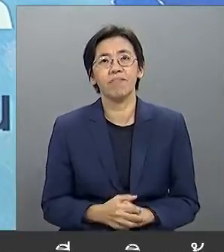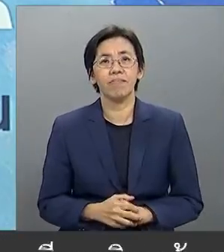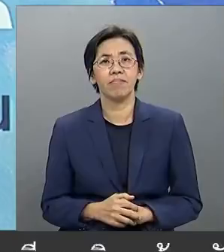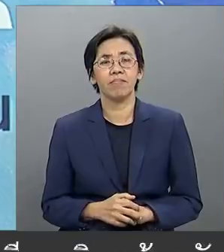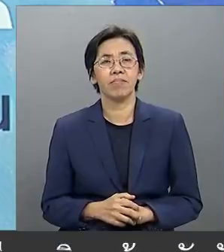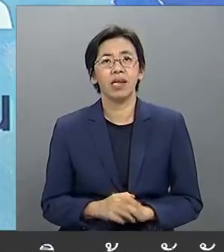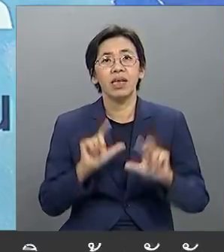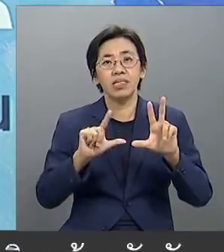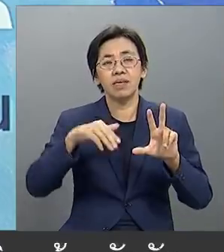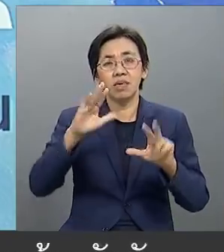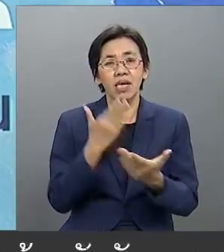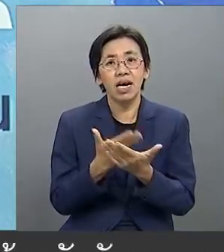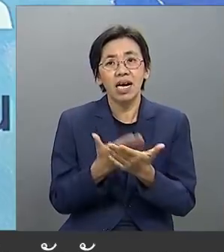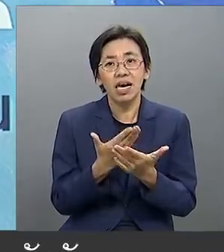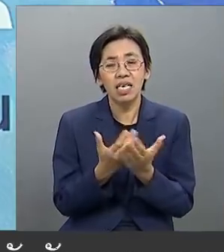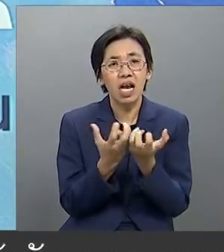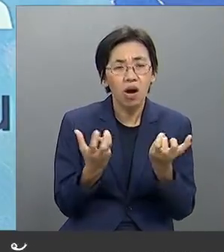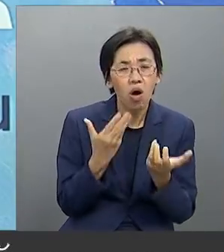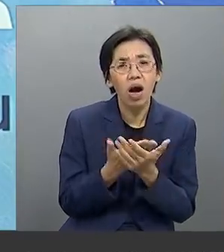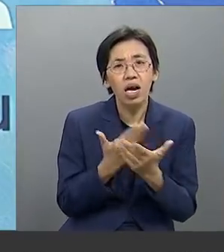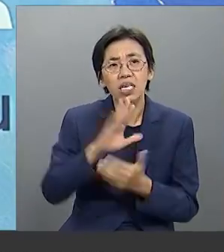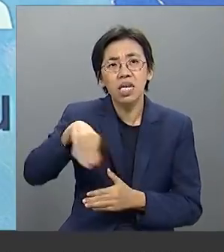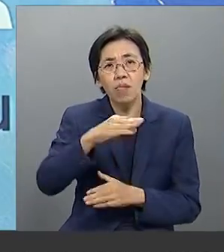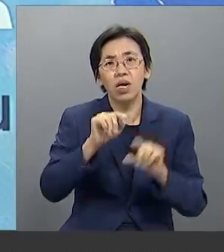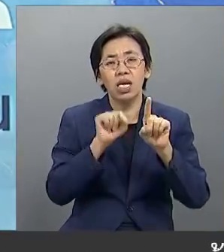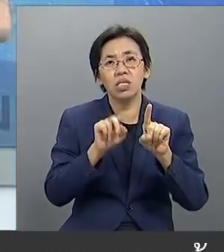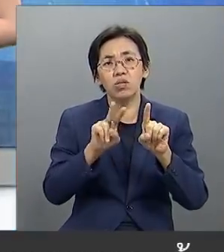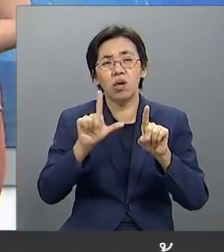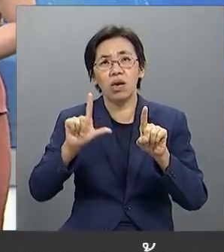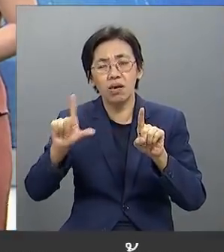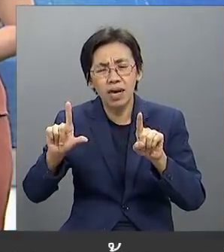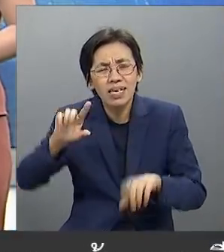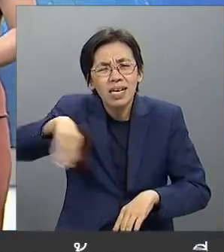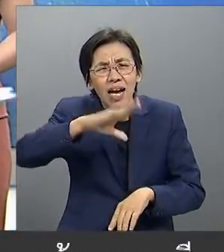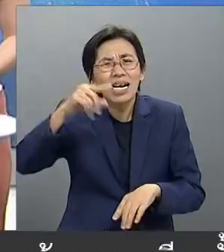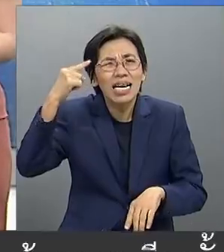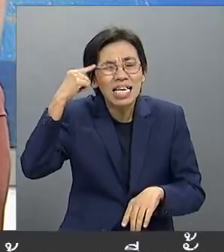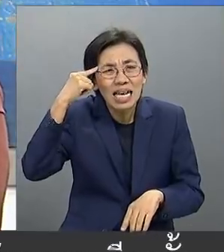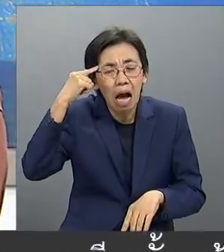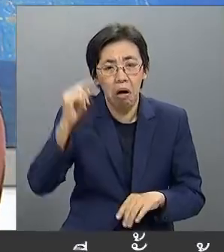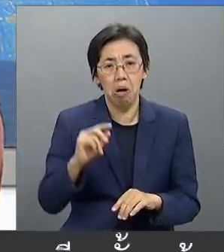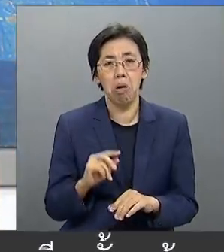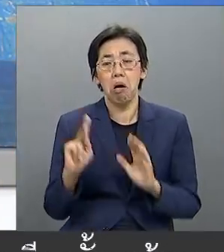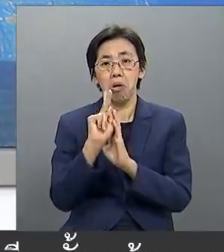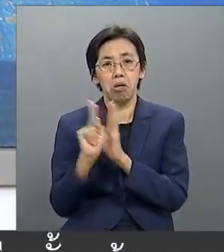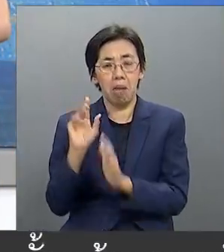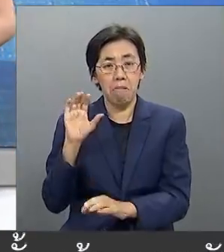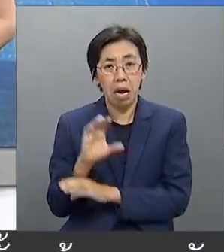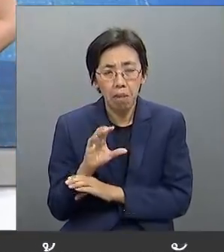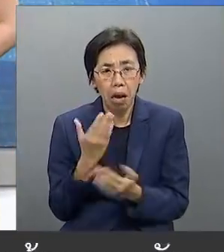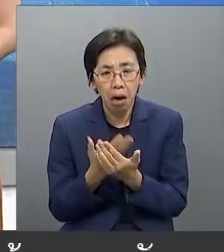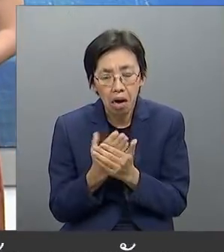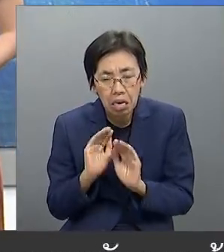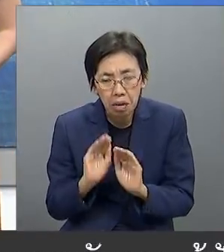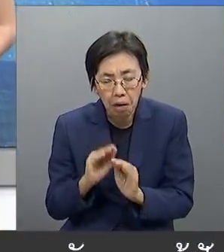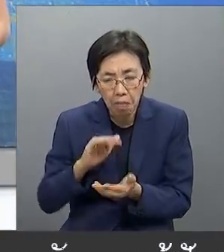มูลค่าทรัพย์สินเนี่ย 1.2ล้านบาทและลองคิดดูเท่ากับว่าเป็นภาพบังคับในจะมีเงินออมเพิ่มขึ้นมาใน